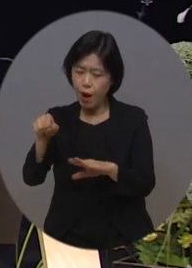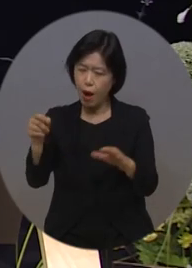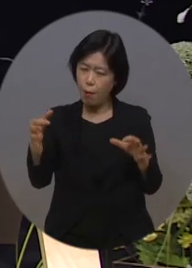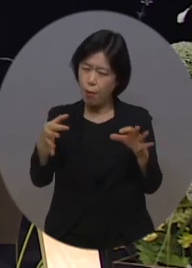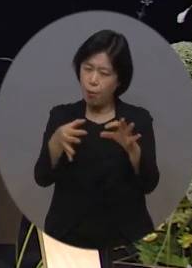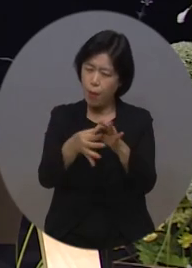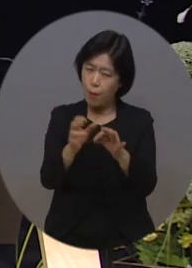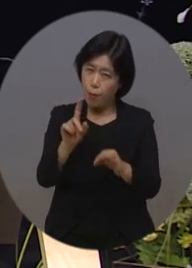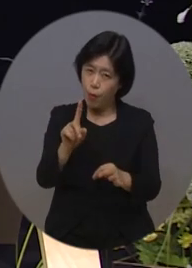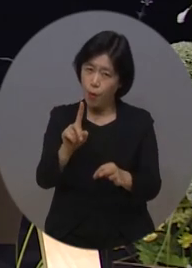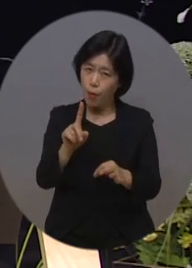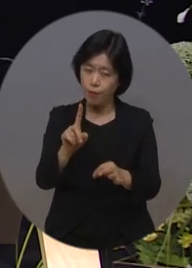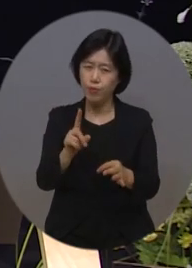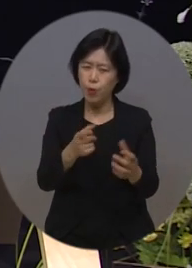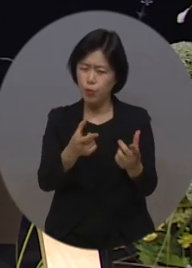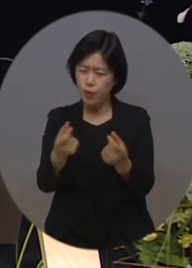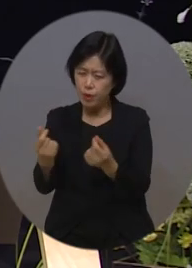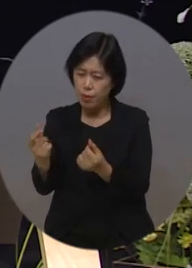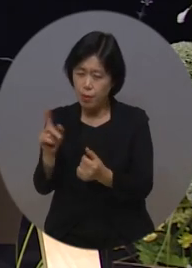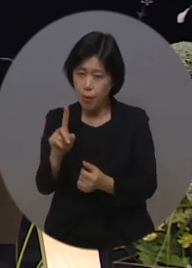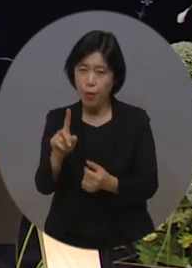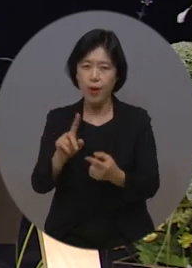때문입니다.